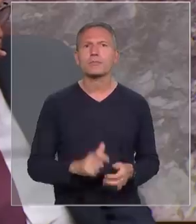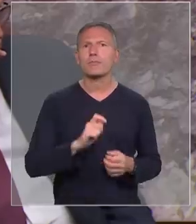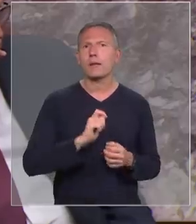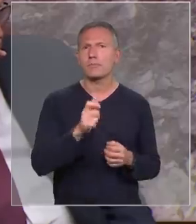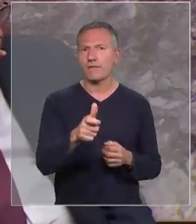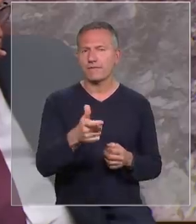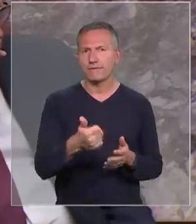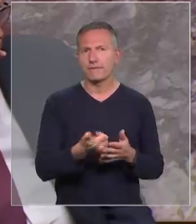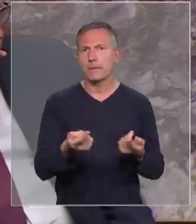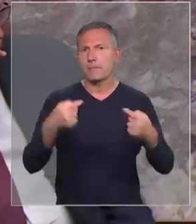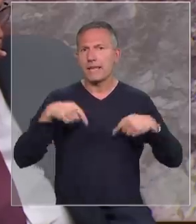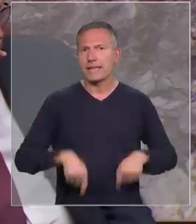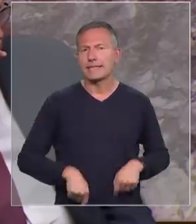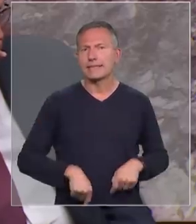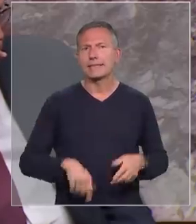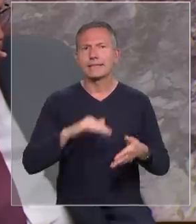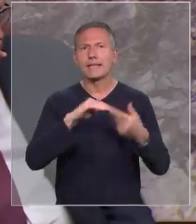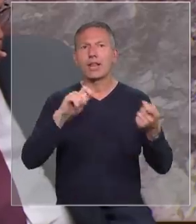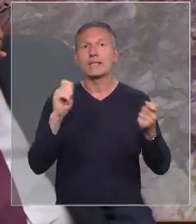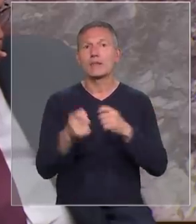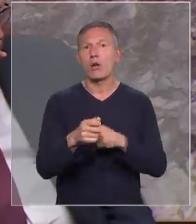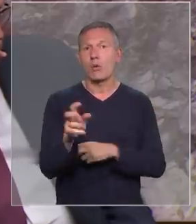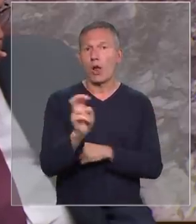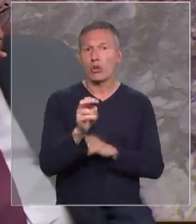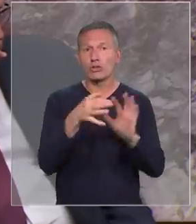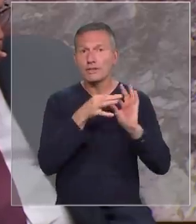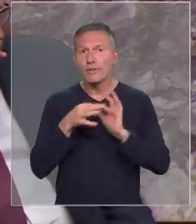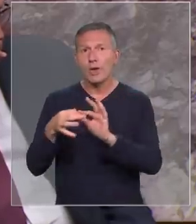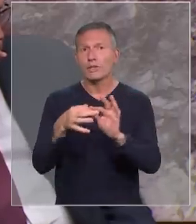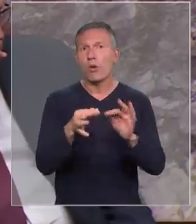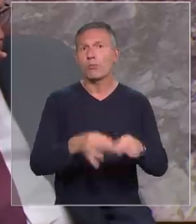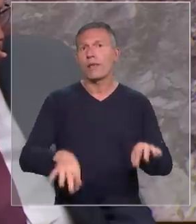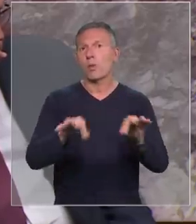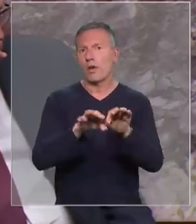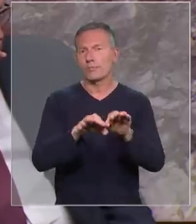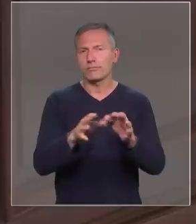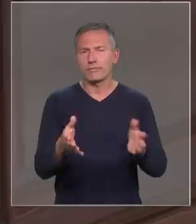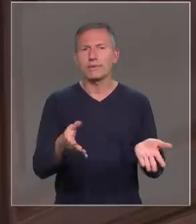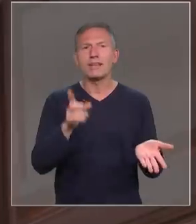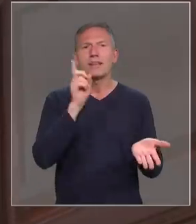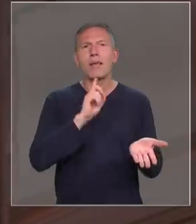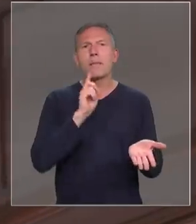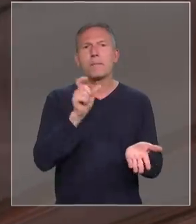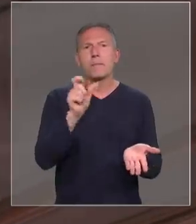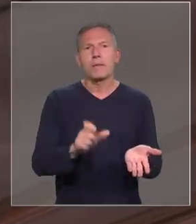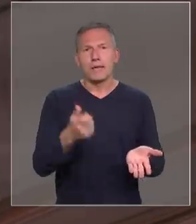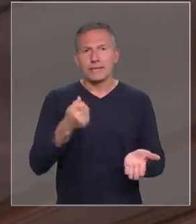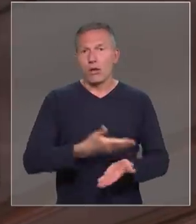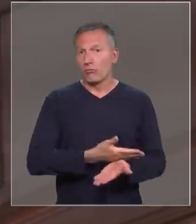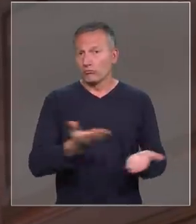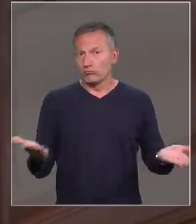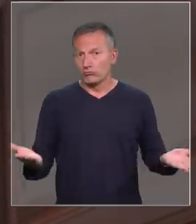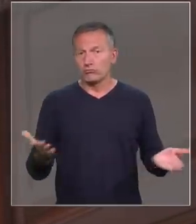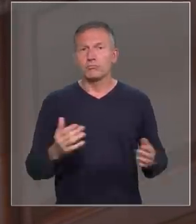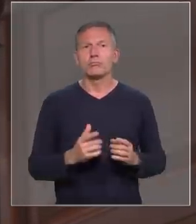Christophe Béchu, ministre de la Transition écologique et de la Cohésion des territoires. Madame la Présidente, Mesdames et